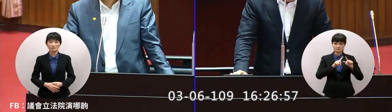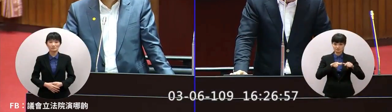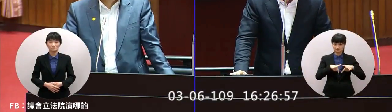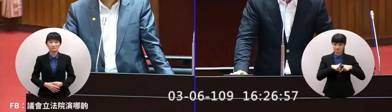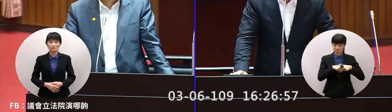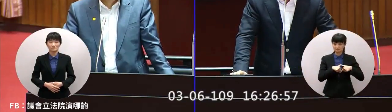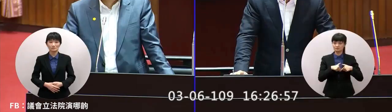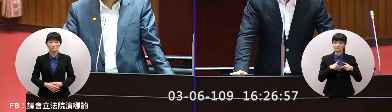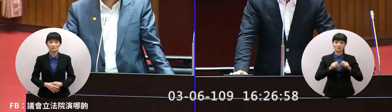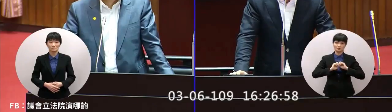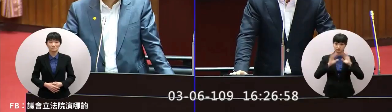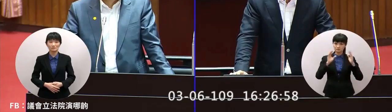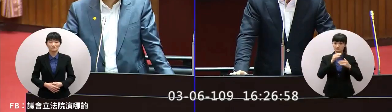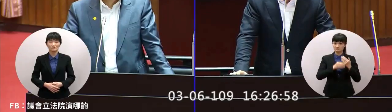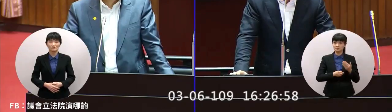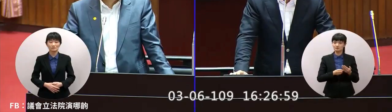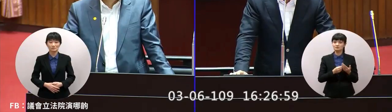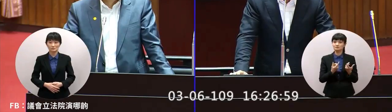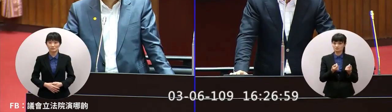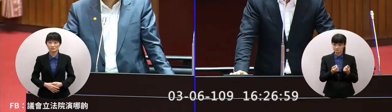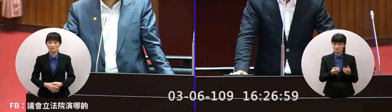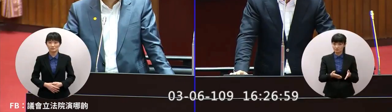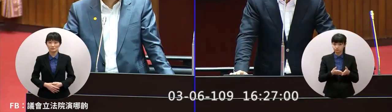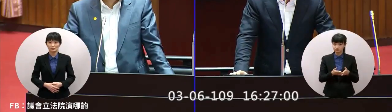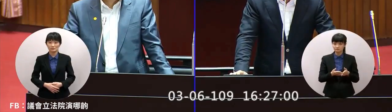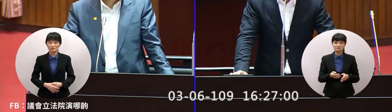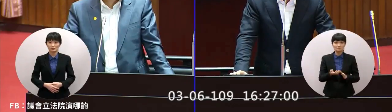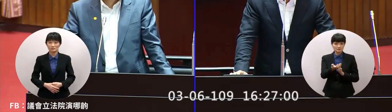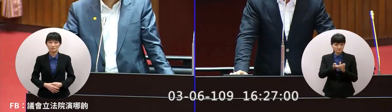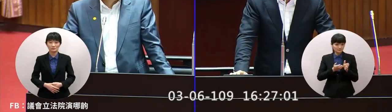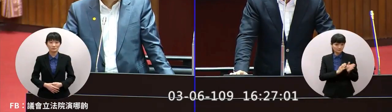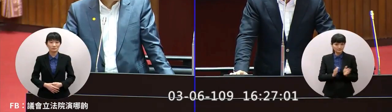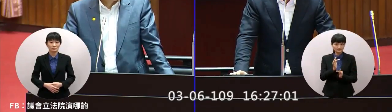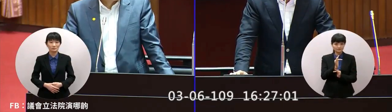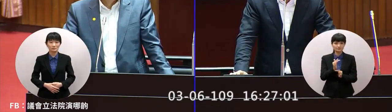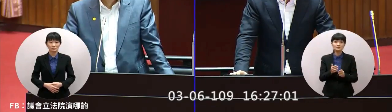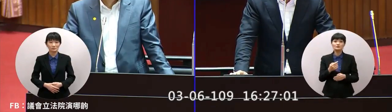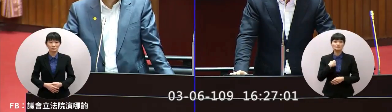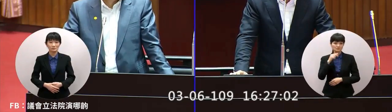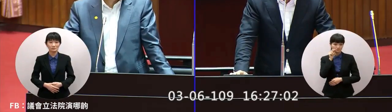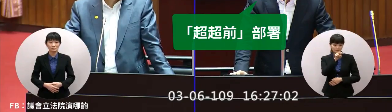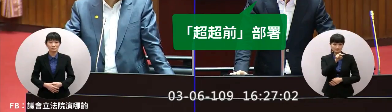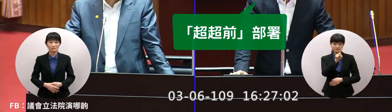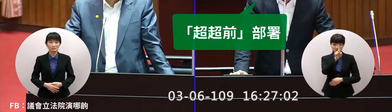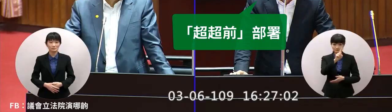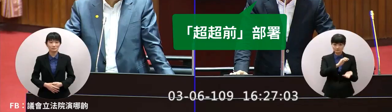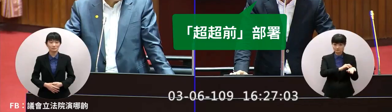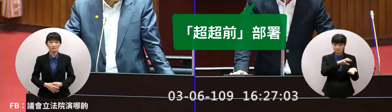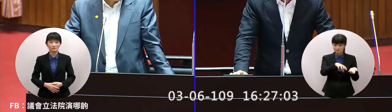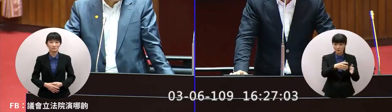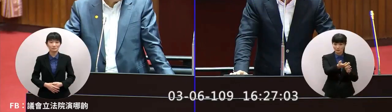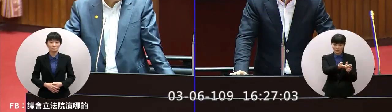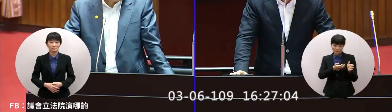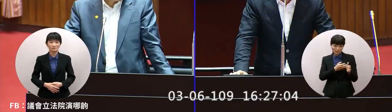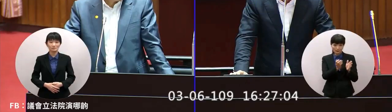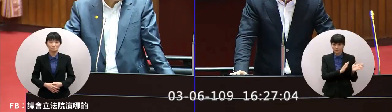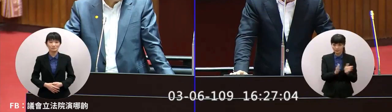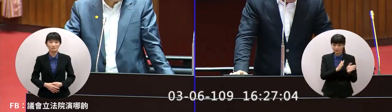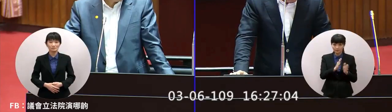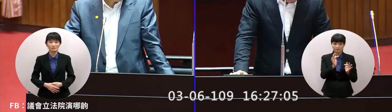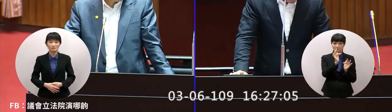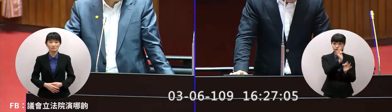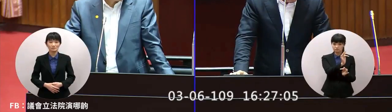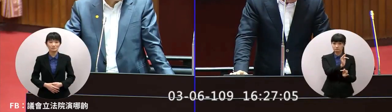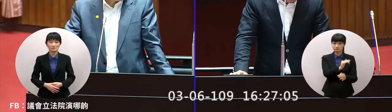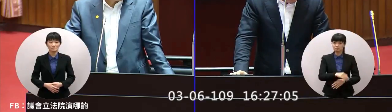哦，我们叫做超前部署。我看到一家机构，医疗机构，它应该叫做超前部署。因